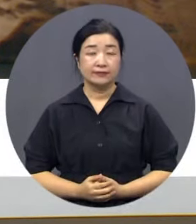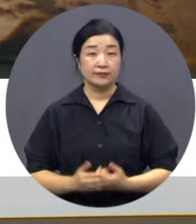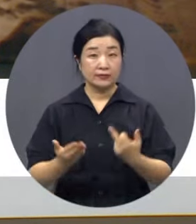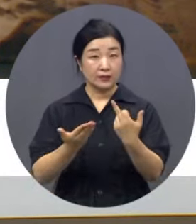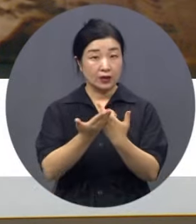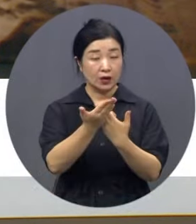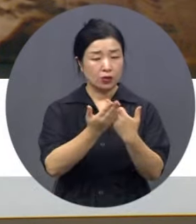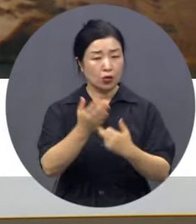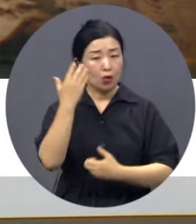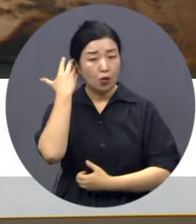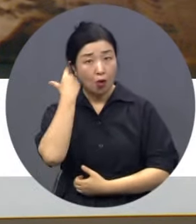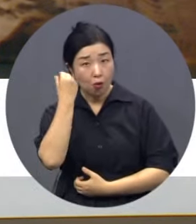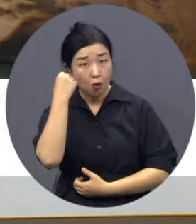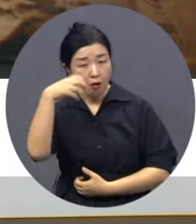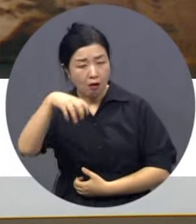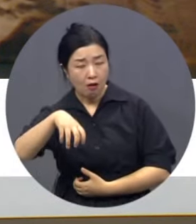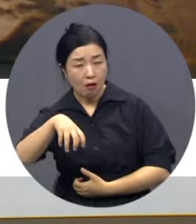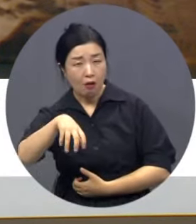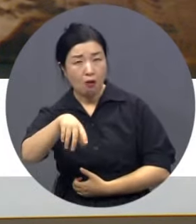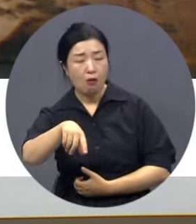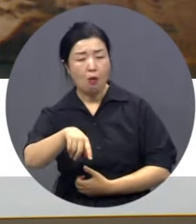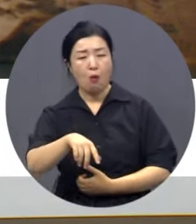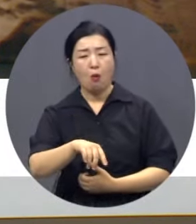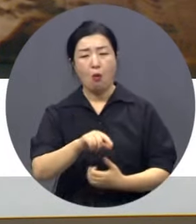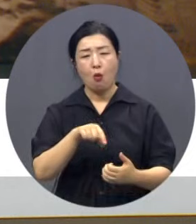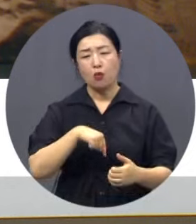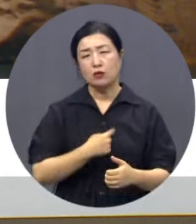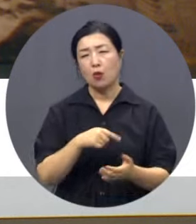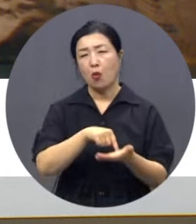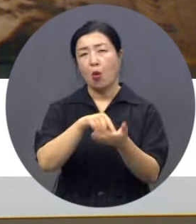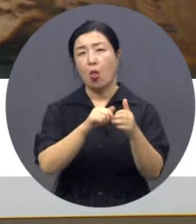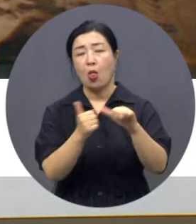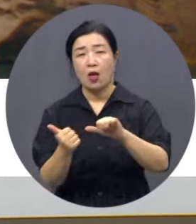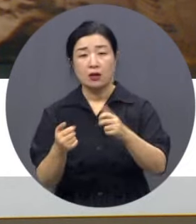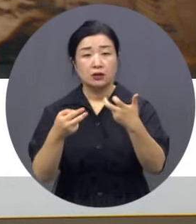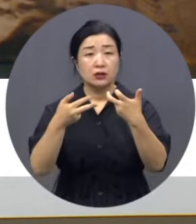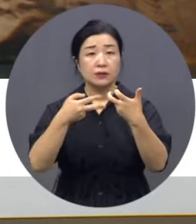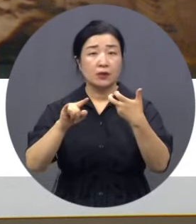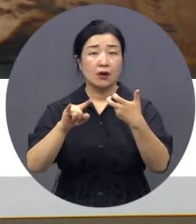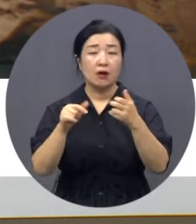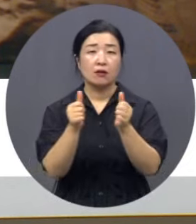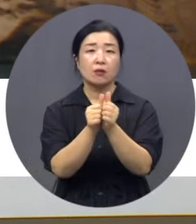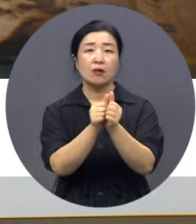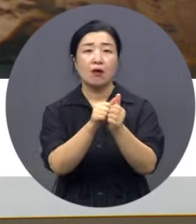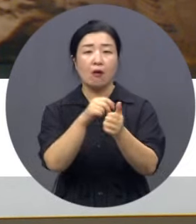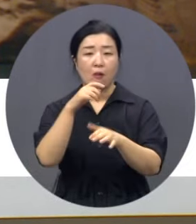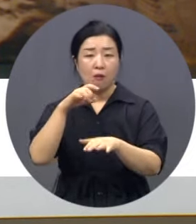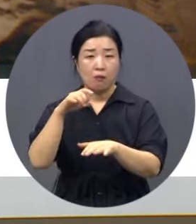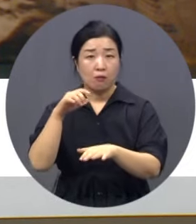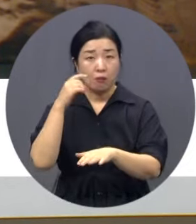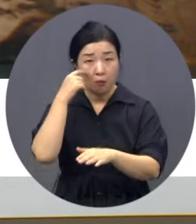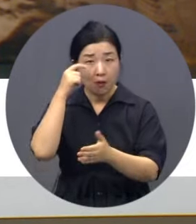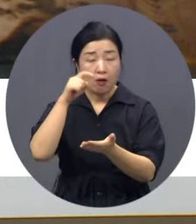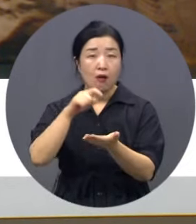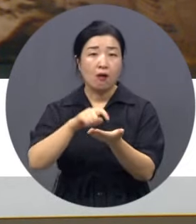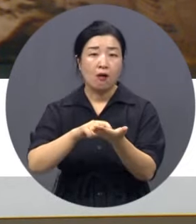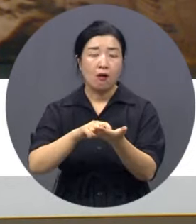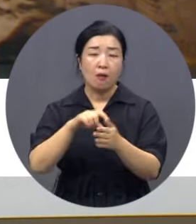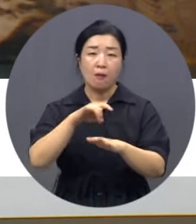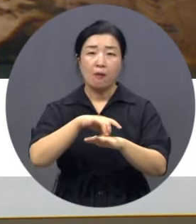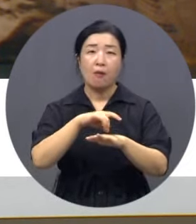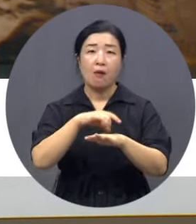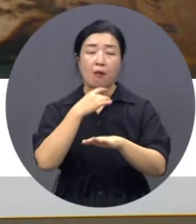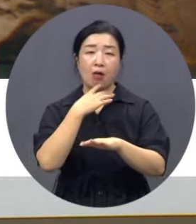제주의 한 여관에서 고독사한 것으로 추정되는 70대 남성의 시신이 5년이 지난 다음 백골 상태로